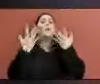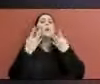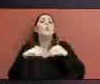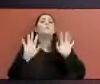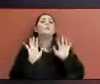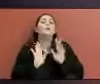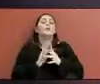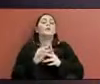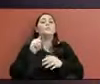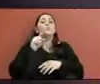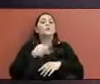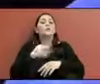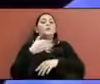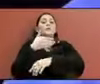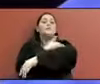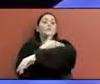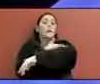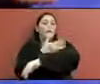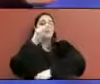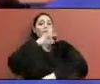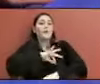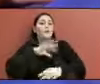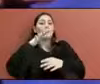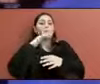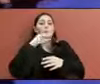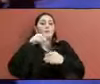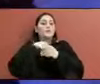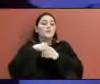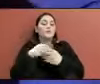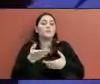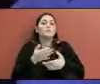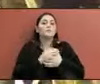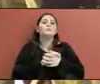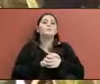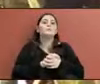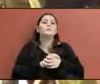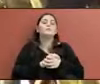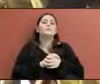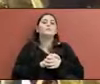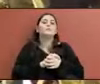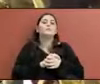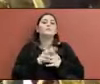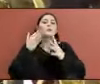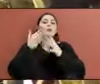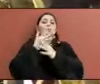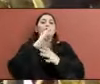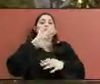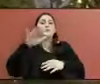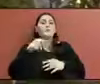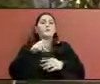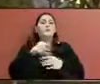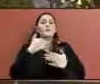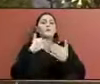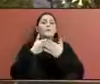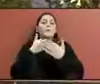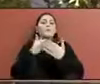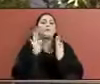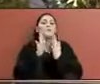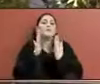bu hizmetlerden faydalanabilmesi için erişilebilir kılmamız gerekiyor. Bu noktaya özellikle temas etmek